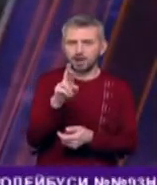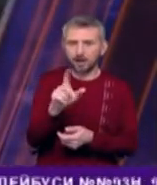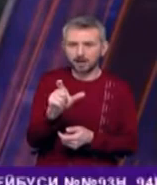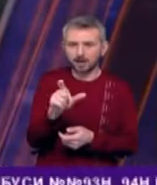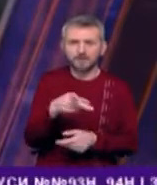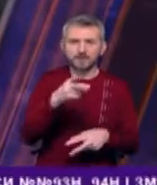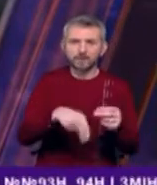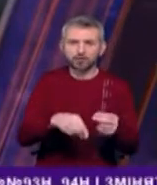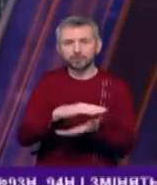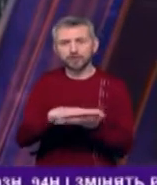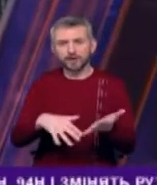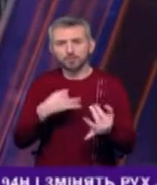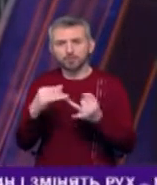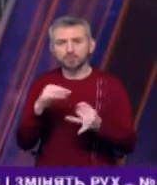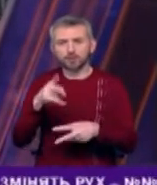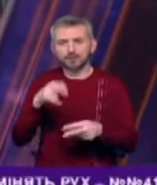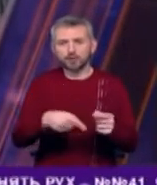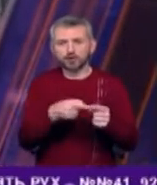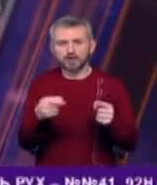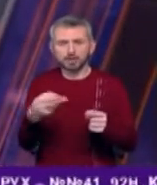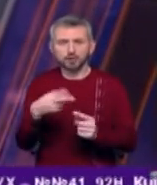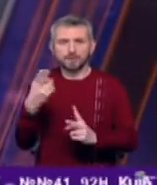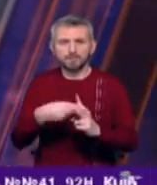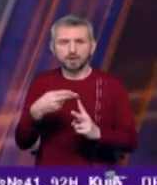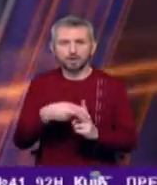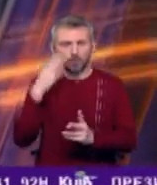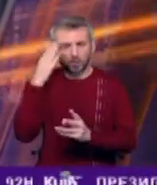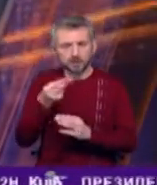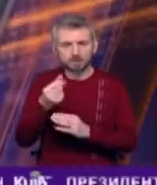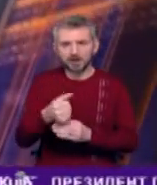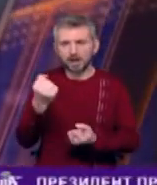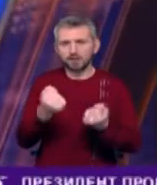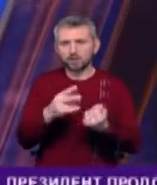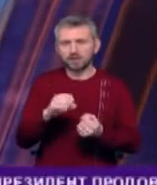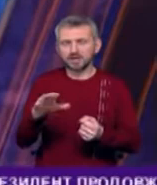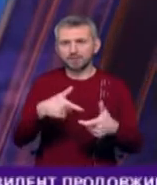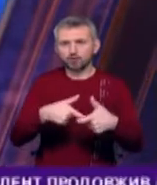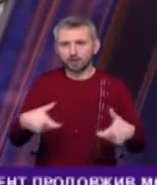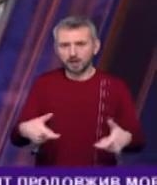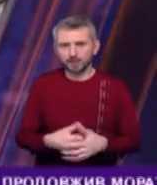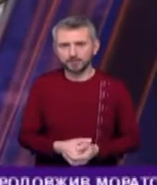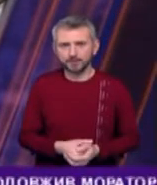триває? Поговоримо про завершення терміну для пільгового розмитнення авто на євро-номерах.